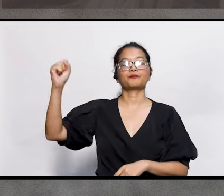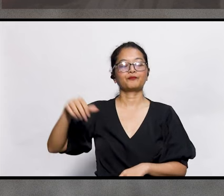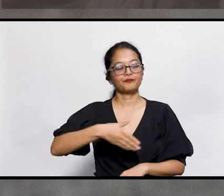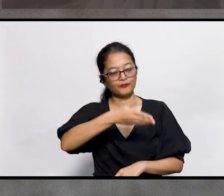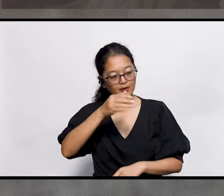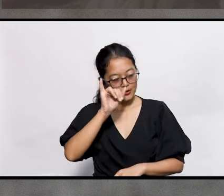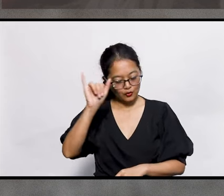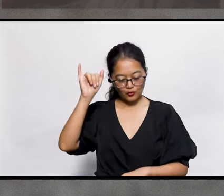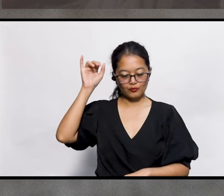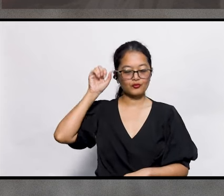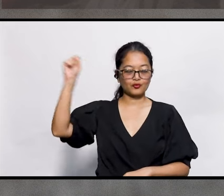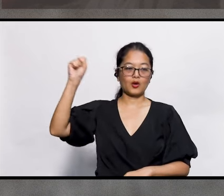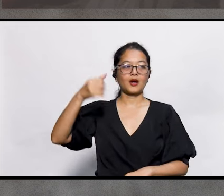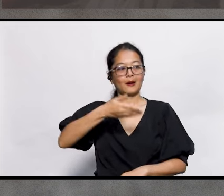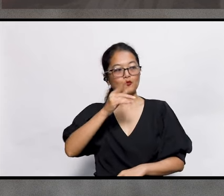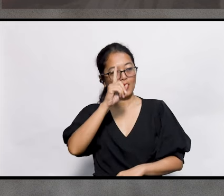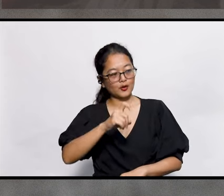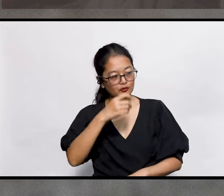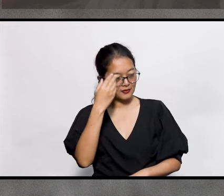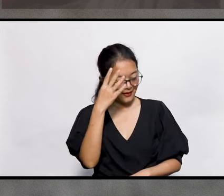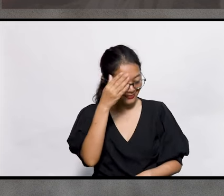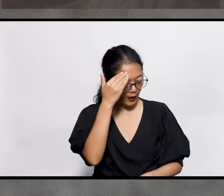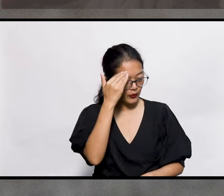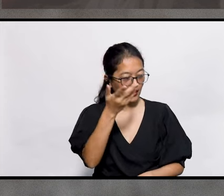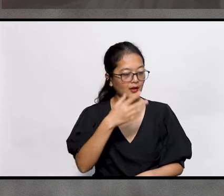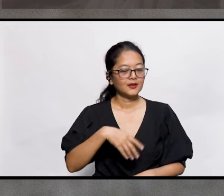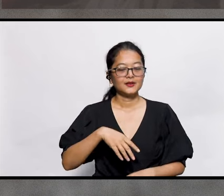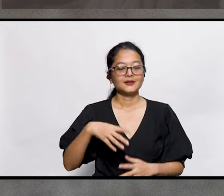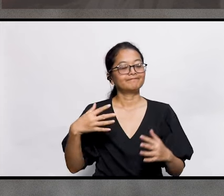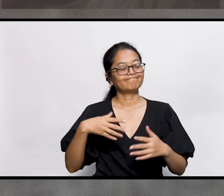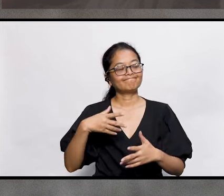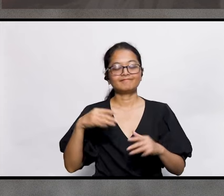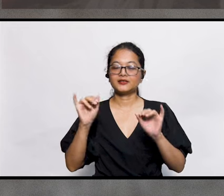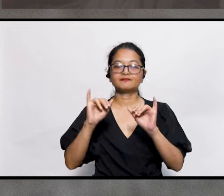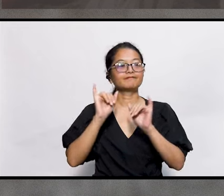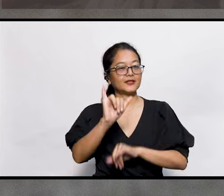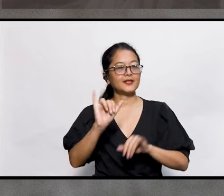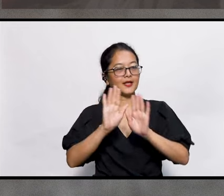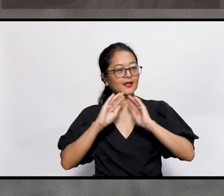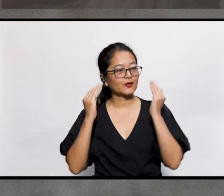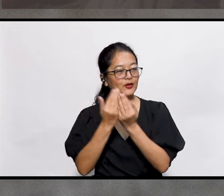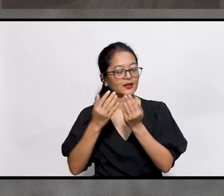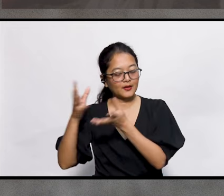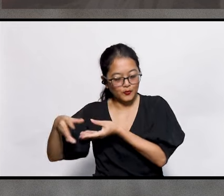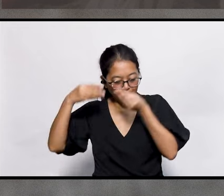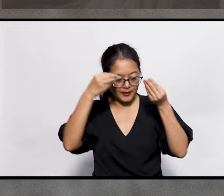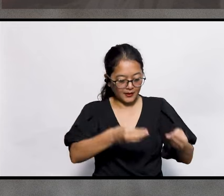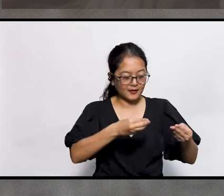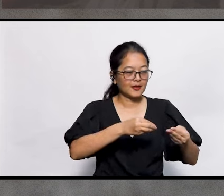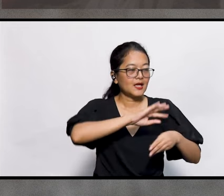ketahuilah aku serahkan ke tanganmu yeriko ini beserta rajanya